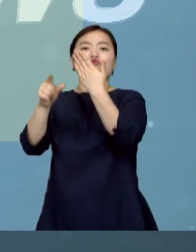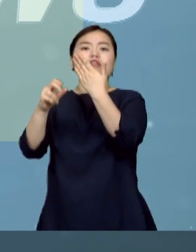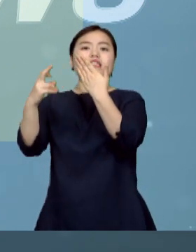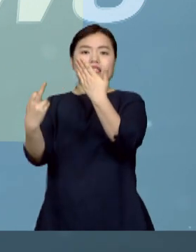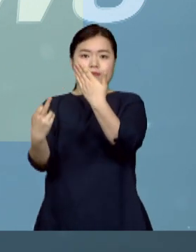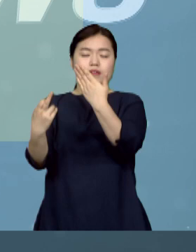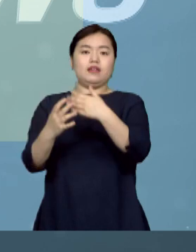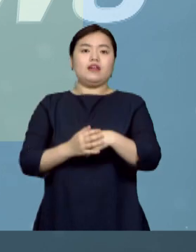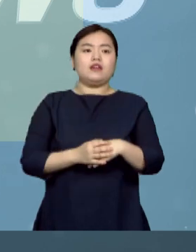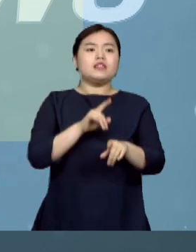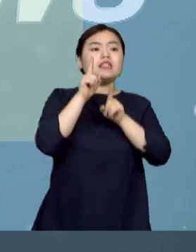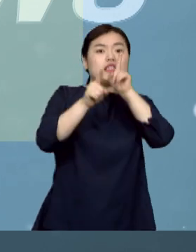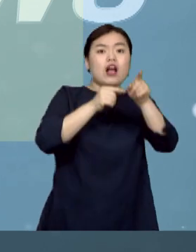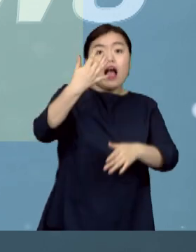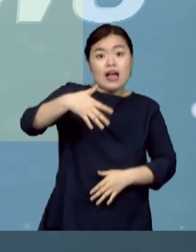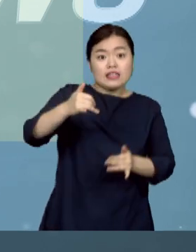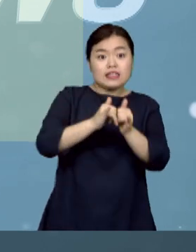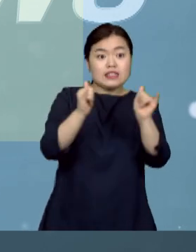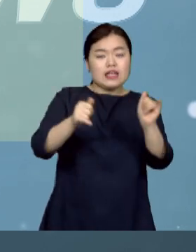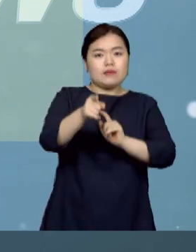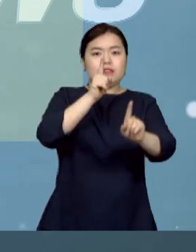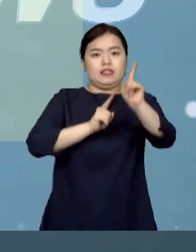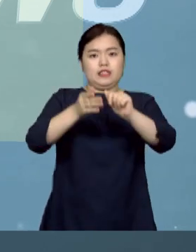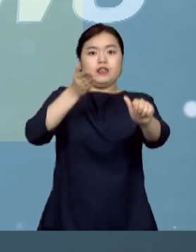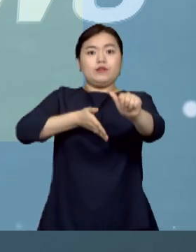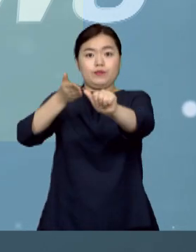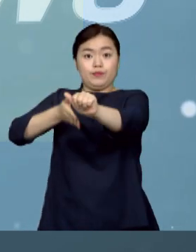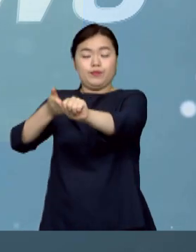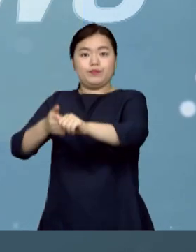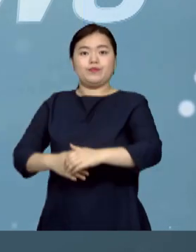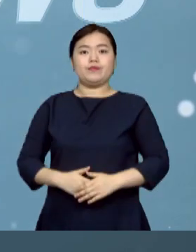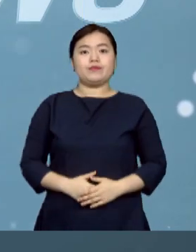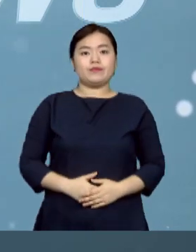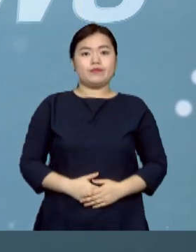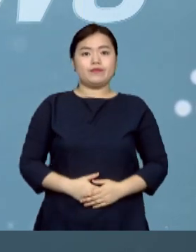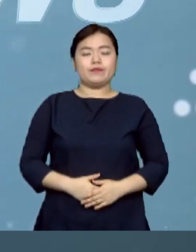연장했습니다. 아직 신청하지 않으신 분들은 기한 안에 신청해